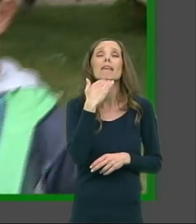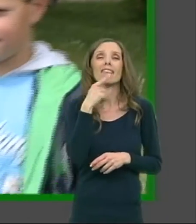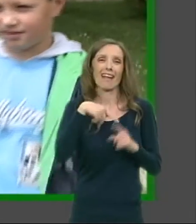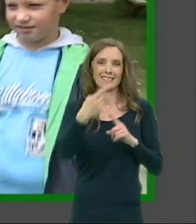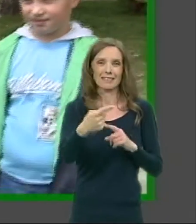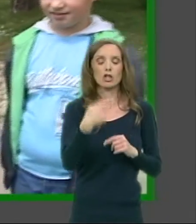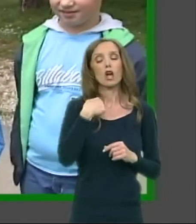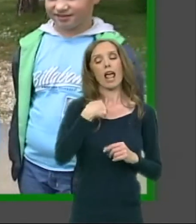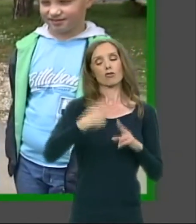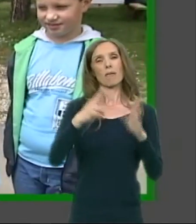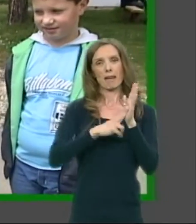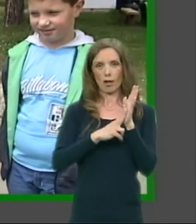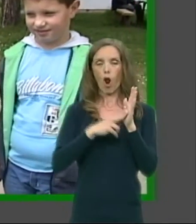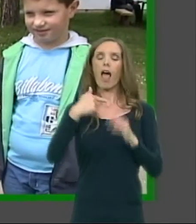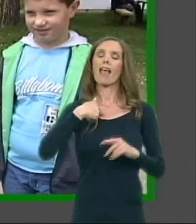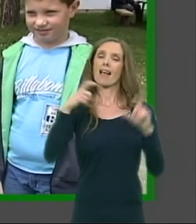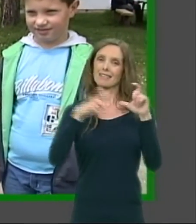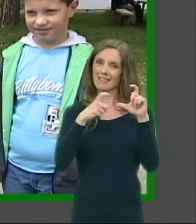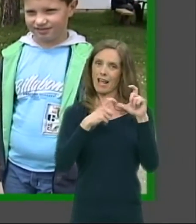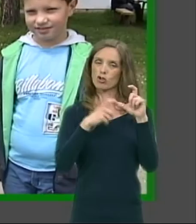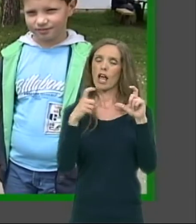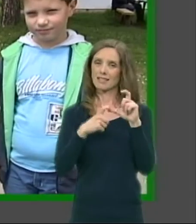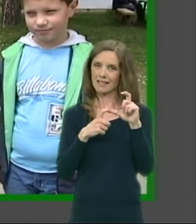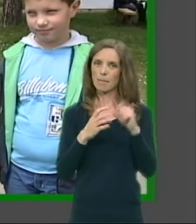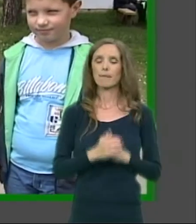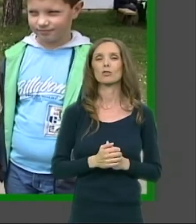Nikola Mitrović. Ja Sneža Sibić.